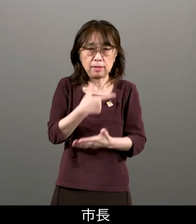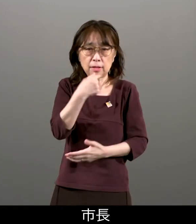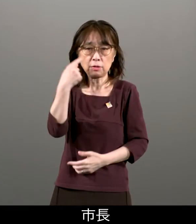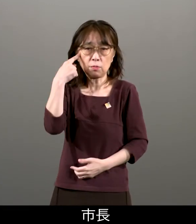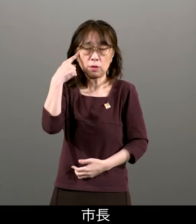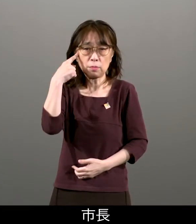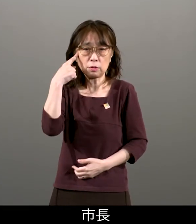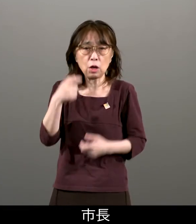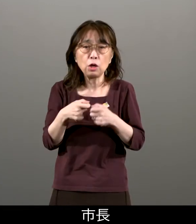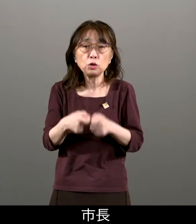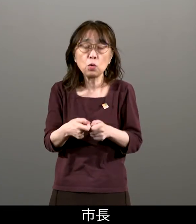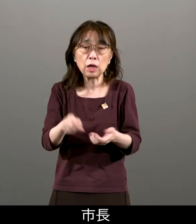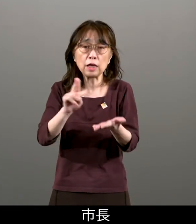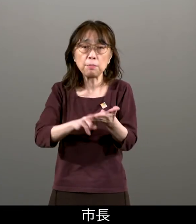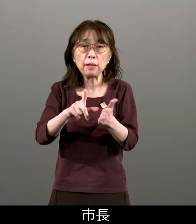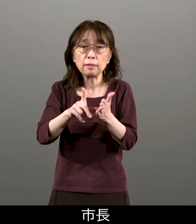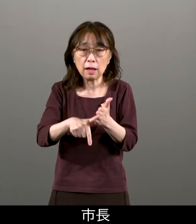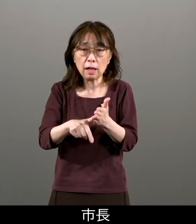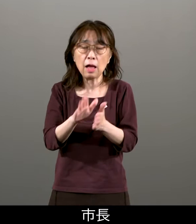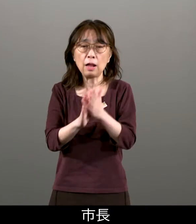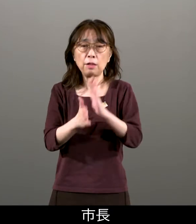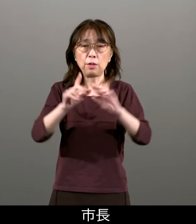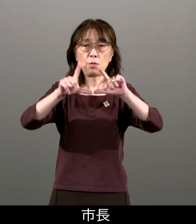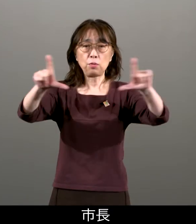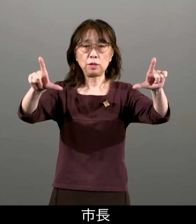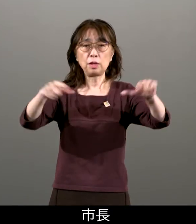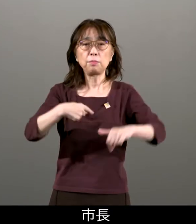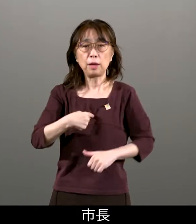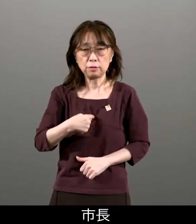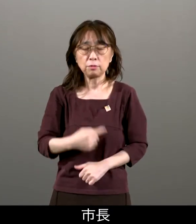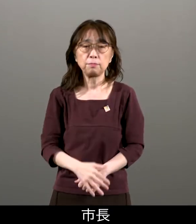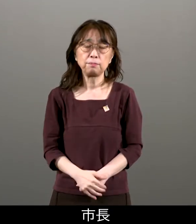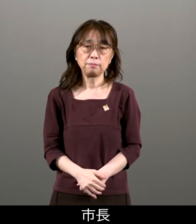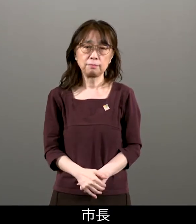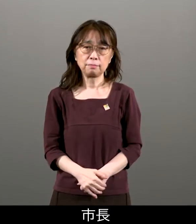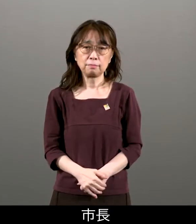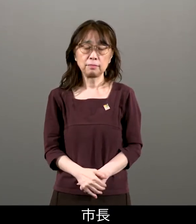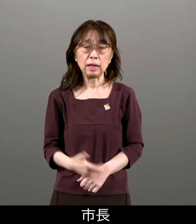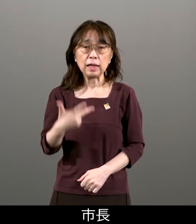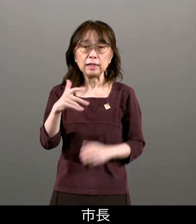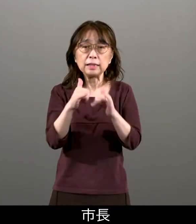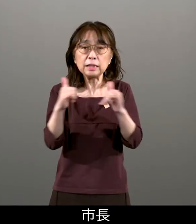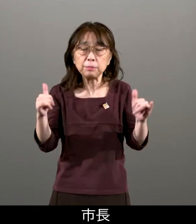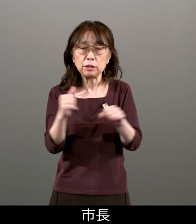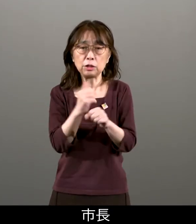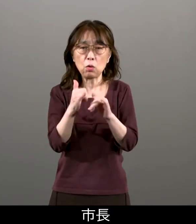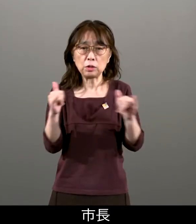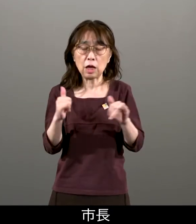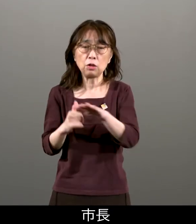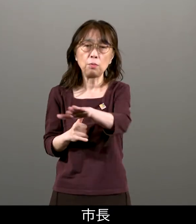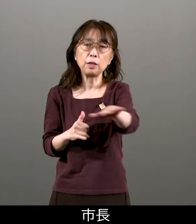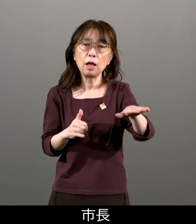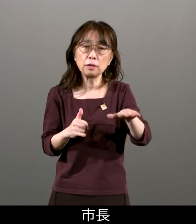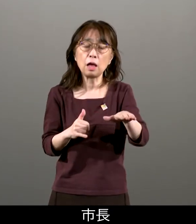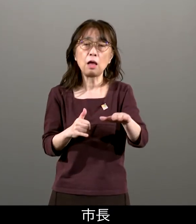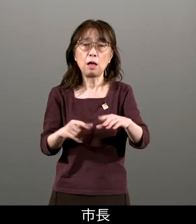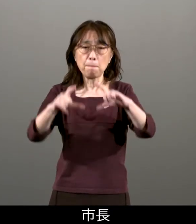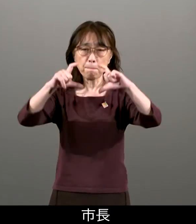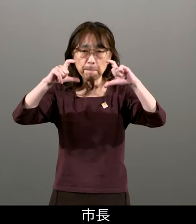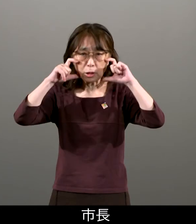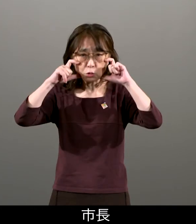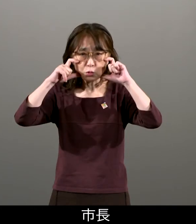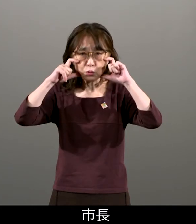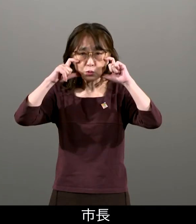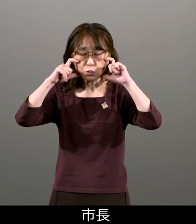。詳細決まりましたら改めてお知らせをさせていただきます。市民事業者の皆様におかれましては、マスク着